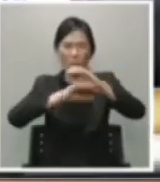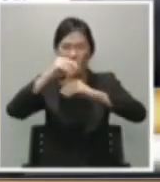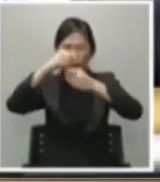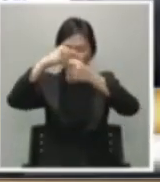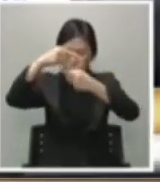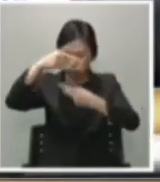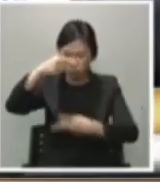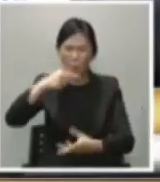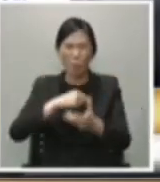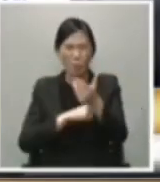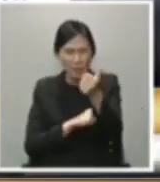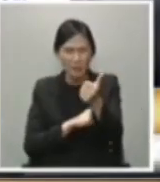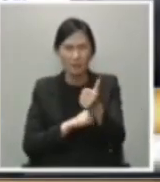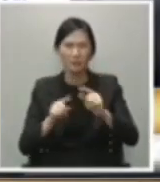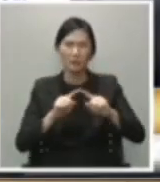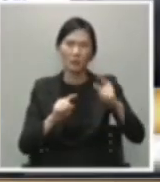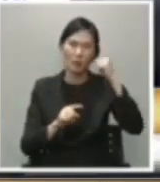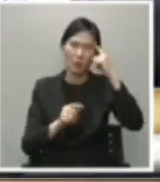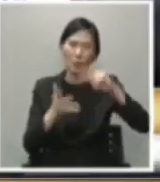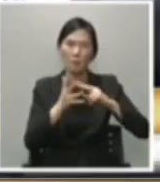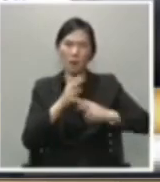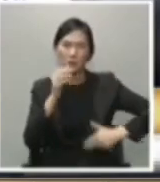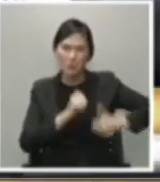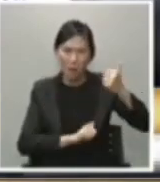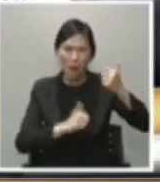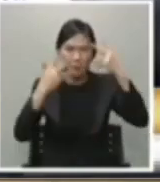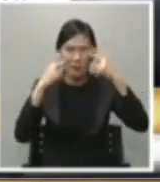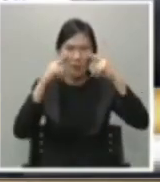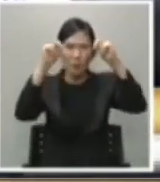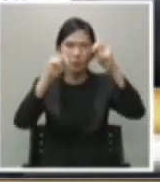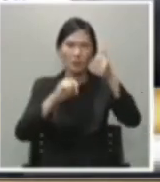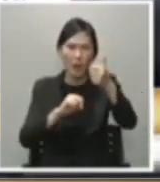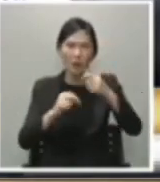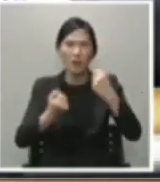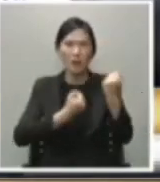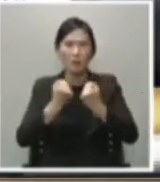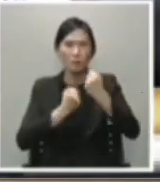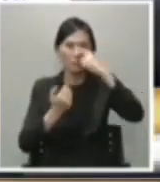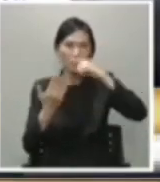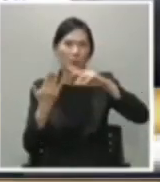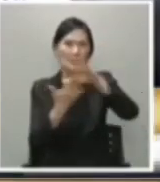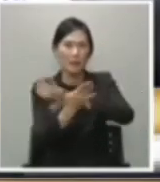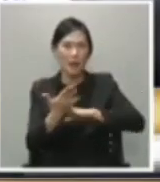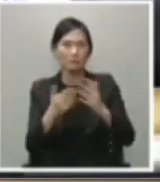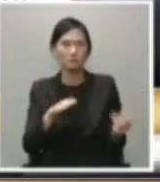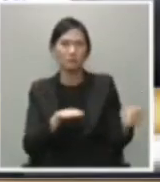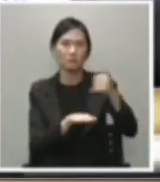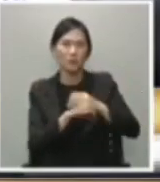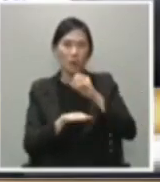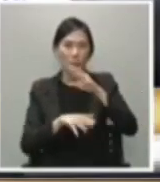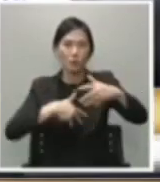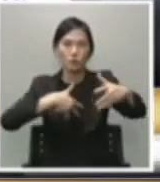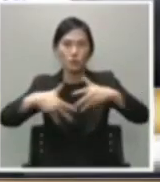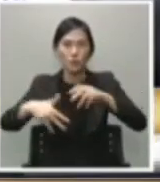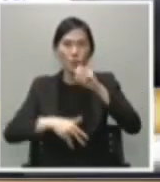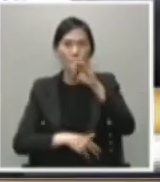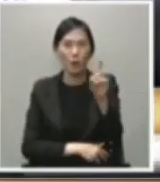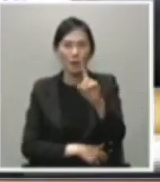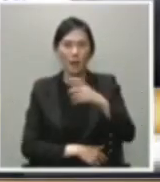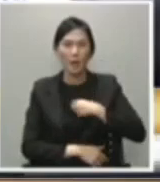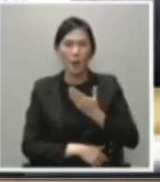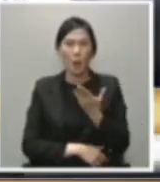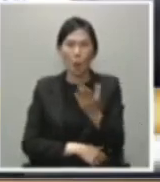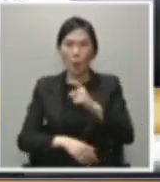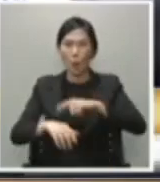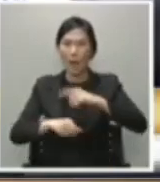ยากจนท่านได้รับชัยชนะครับเป็นนายกได้ขับรถประเทศไทยครับท่านบอกพี่น้องประชาชนบนรถว่าขอเวลา4